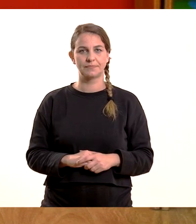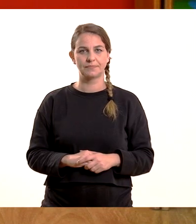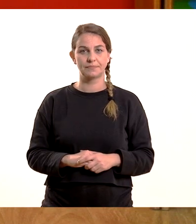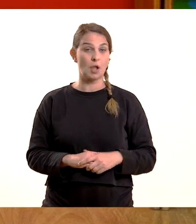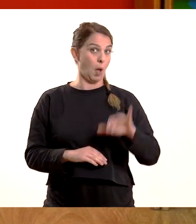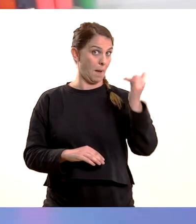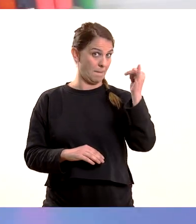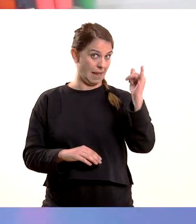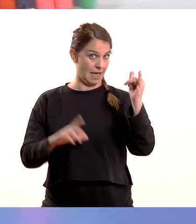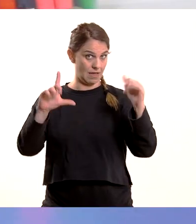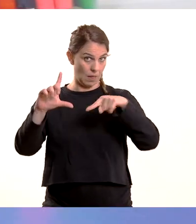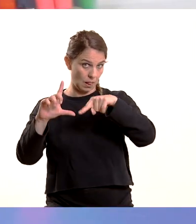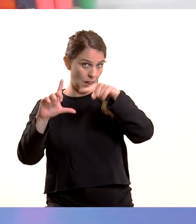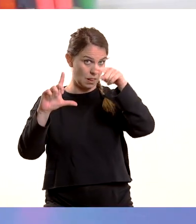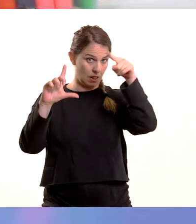Το μπλε